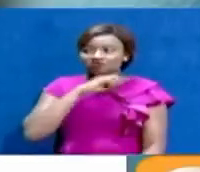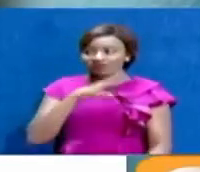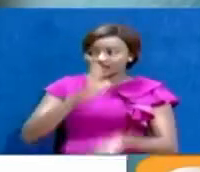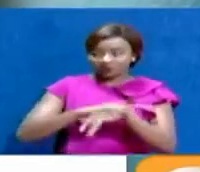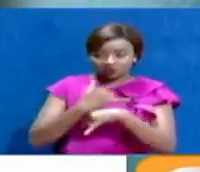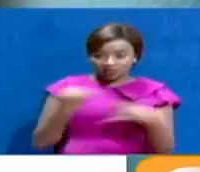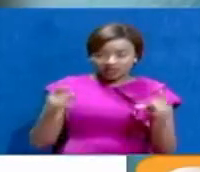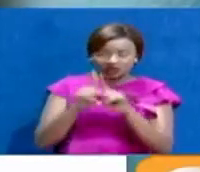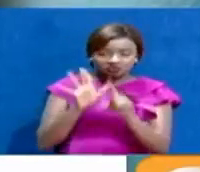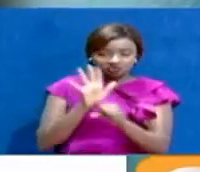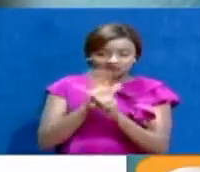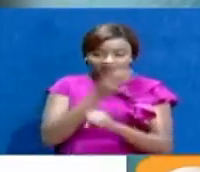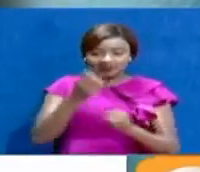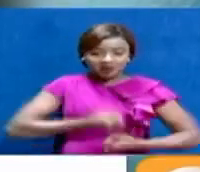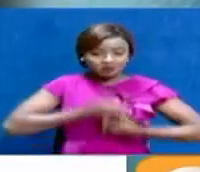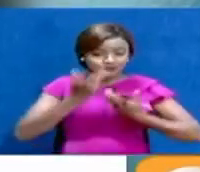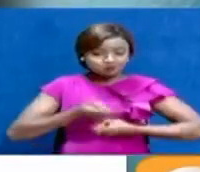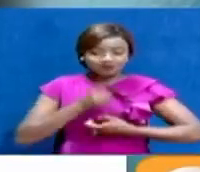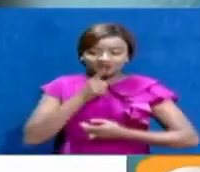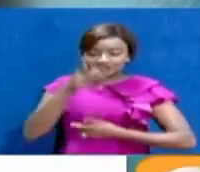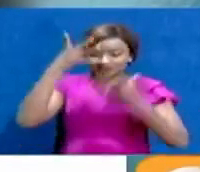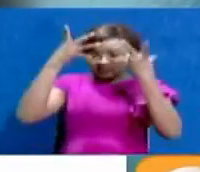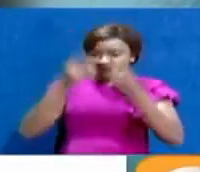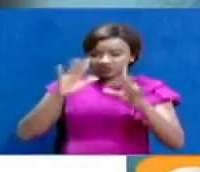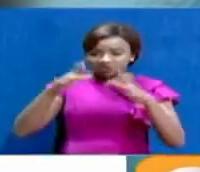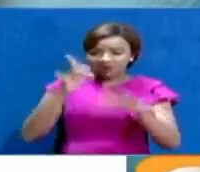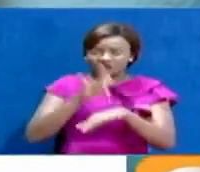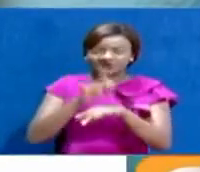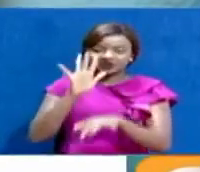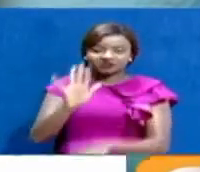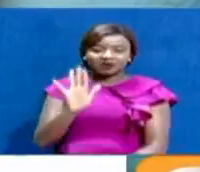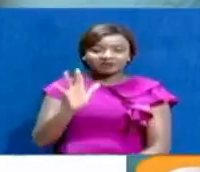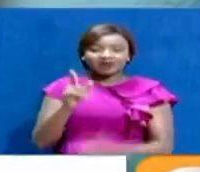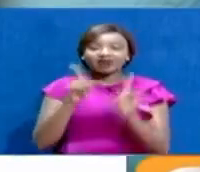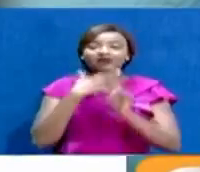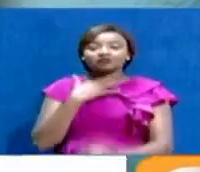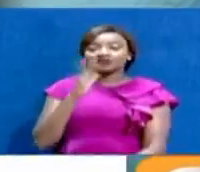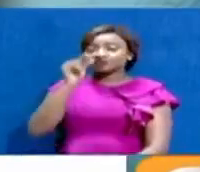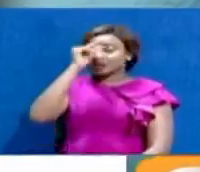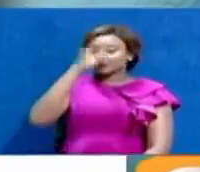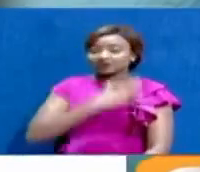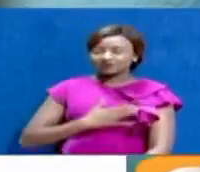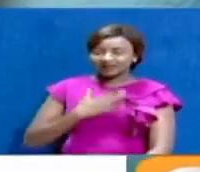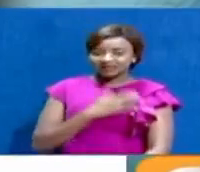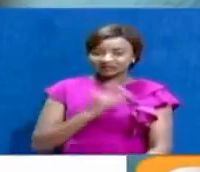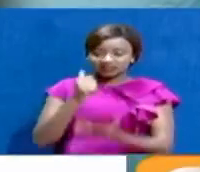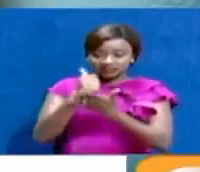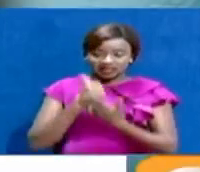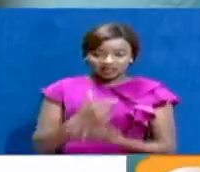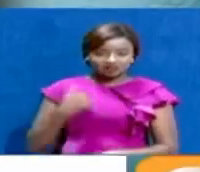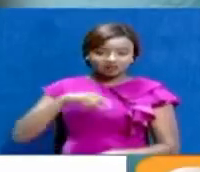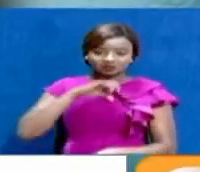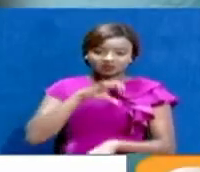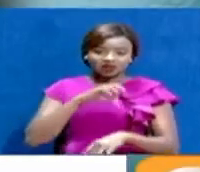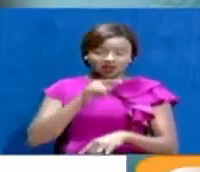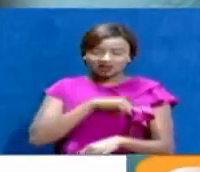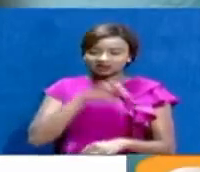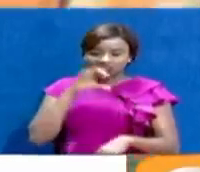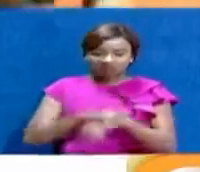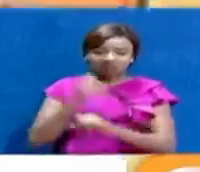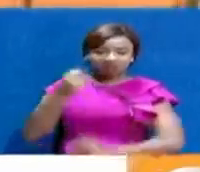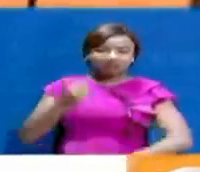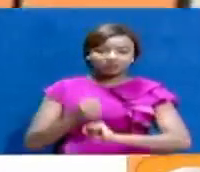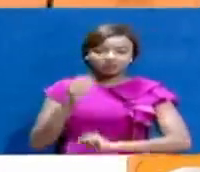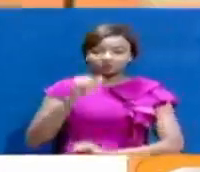huku wengi wakielezea namna hatua hiyo ilivyowaathiri na kutaka serikali kutoa msaada kwao. Ni hali